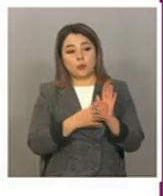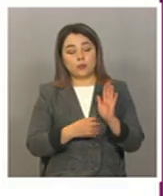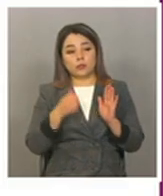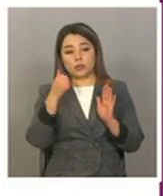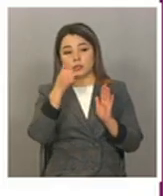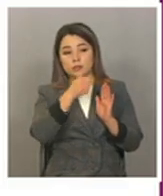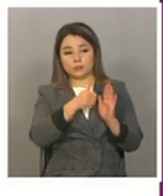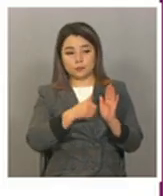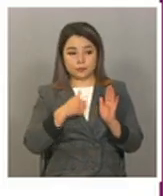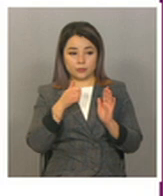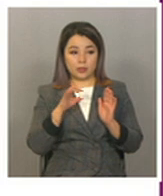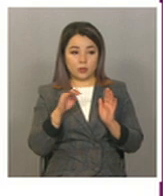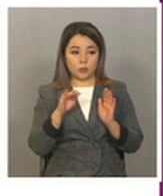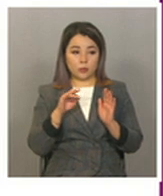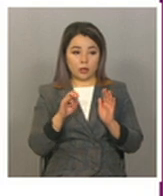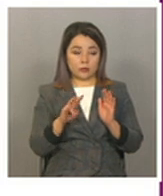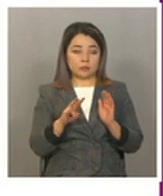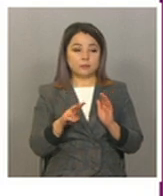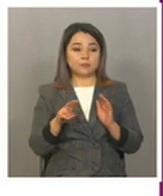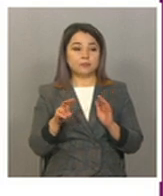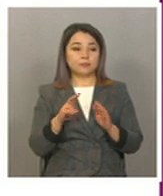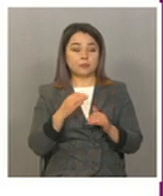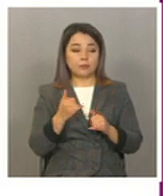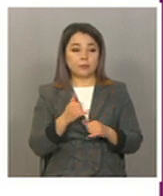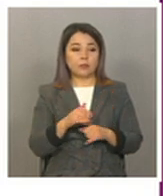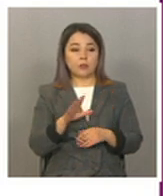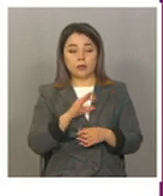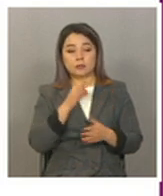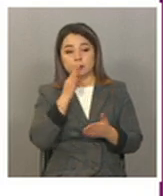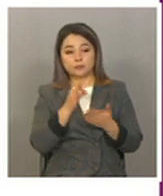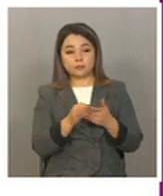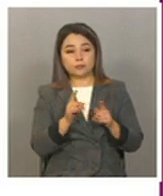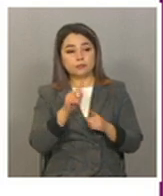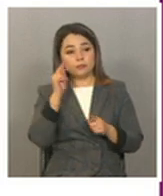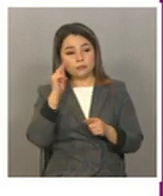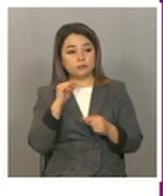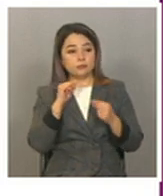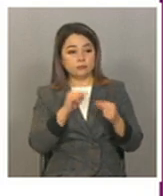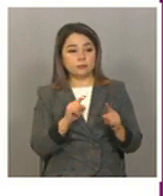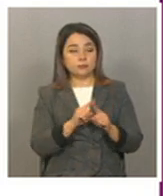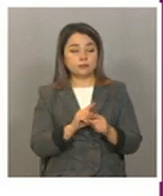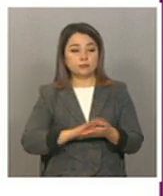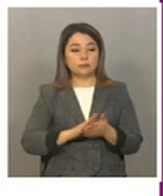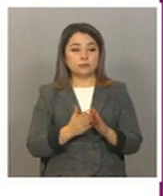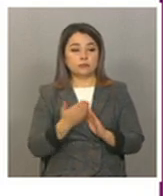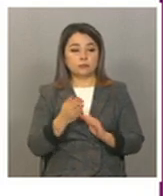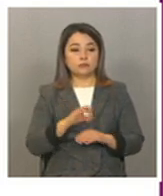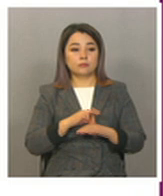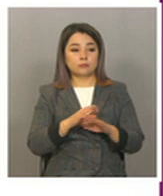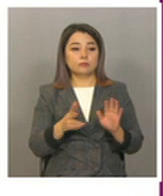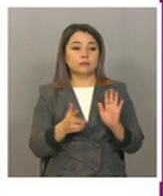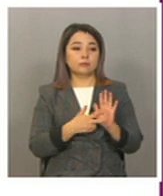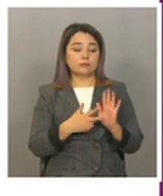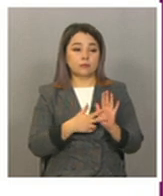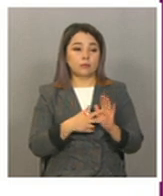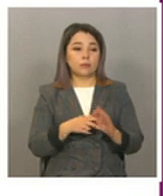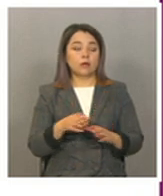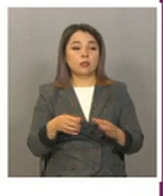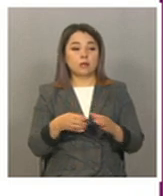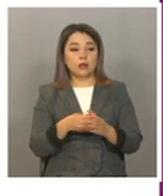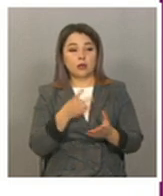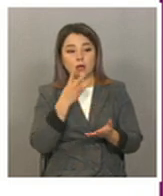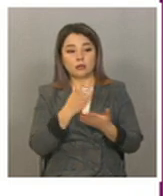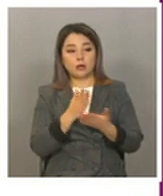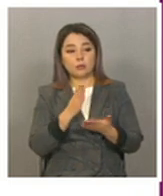1900 жылы Ихитуандар қырғынына жауап ретінде Қытайға қарсы интервенция бастаған 8 державаны